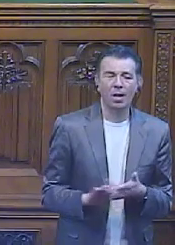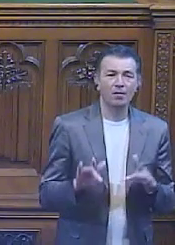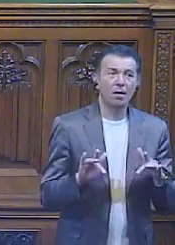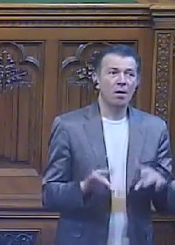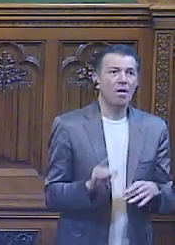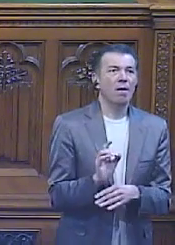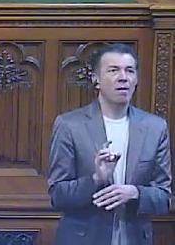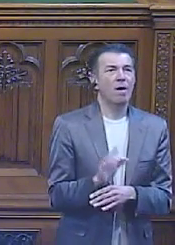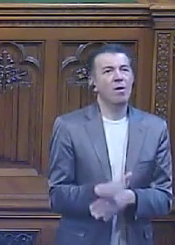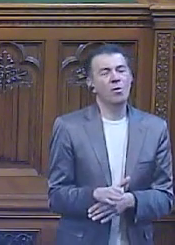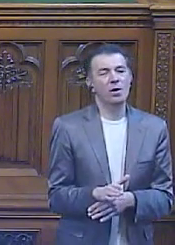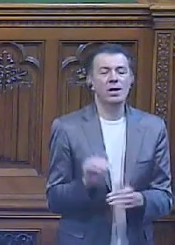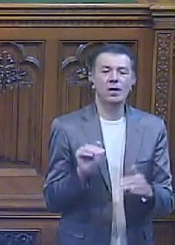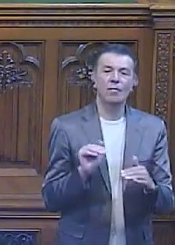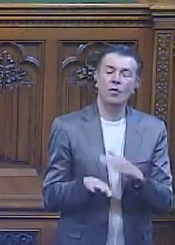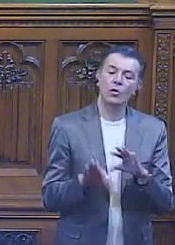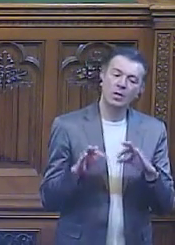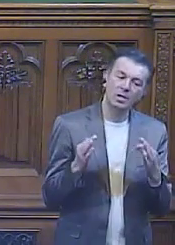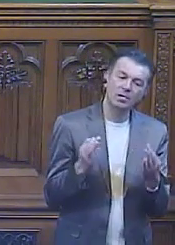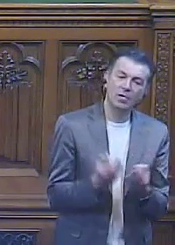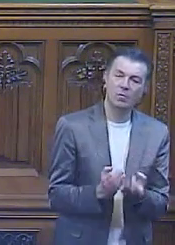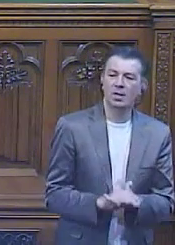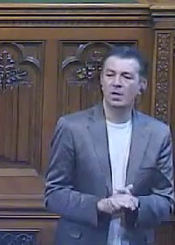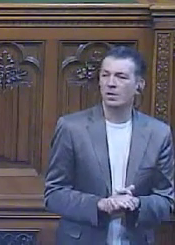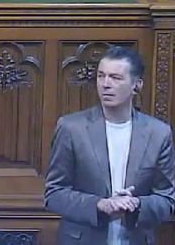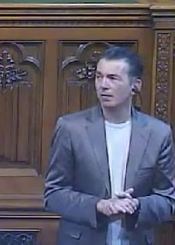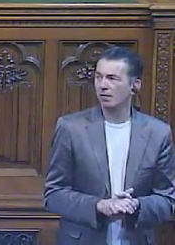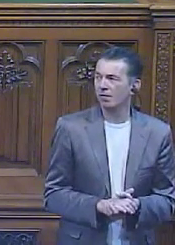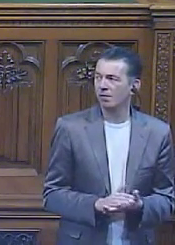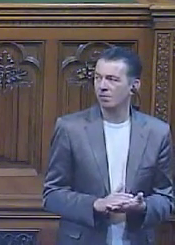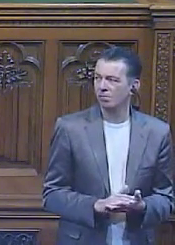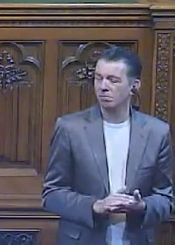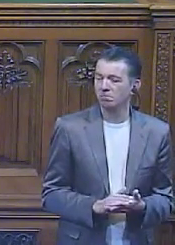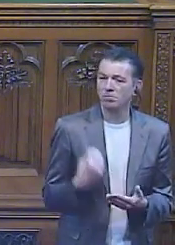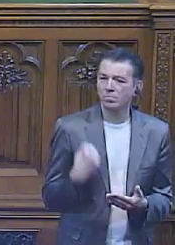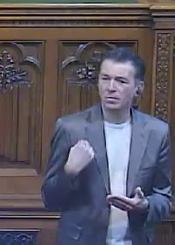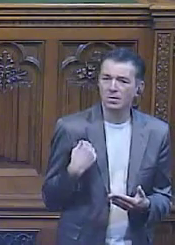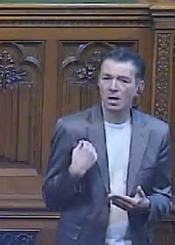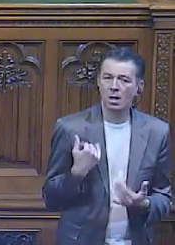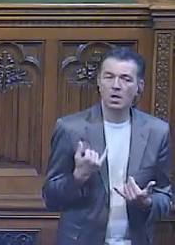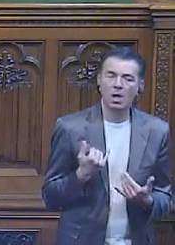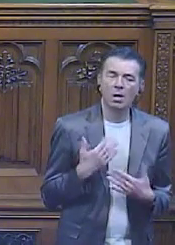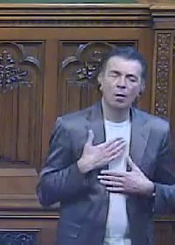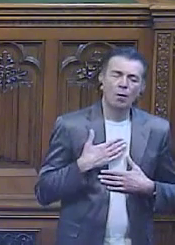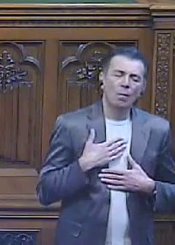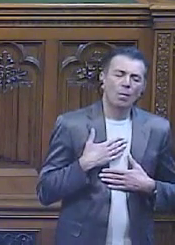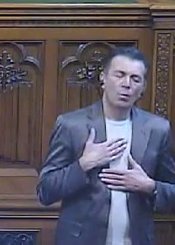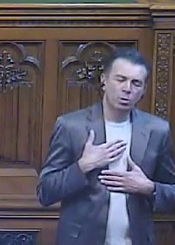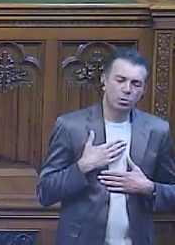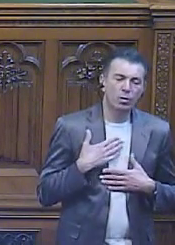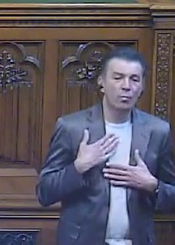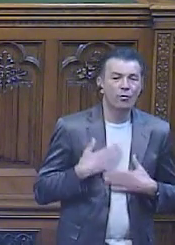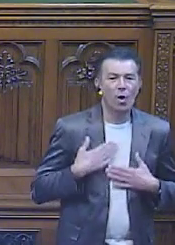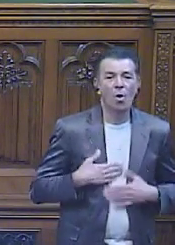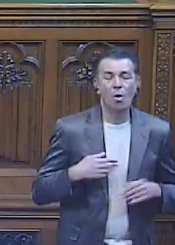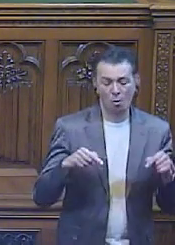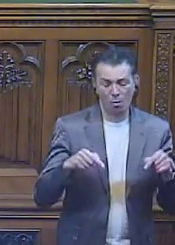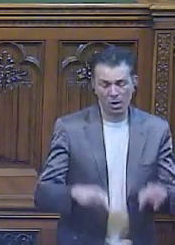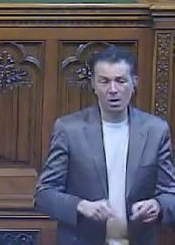glücklich, oder Flüchtlingsfamilien, die ihnen sagen, sie sind nur froh, dass